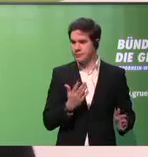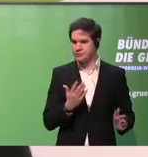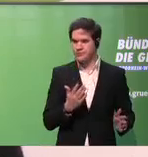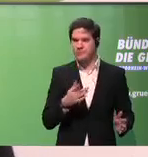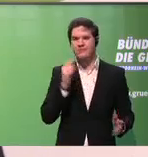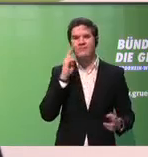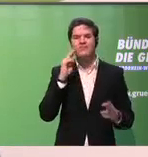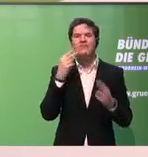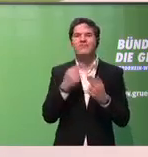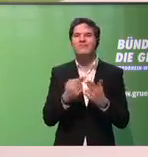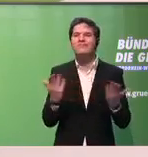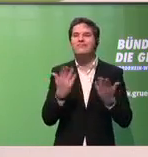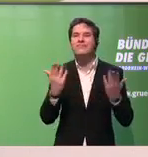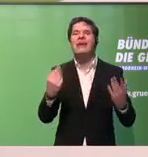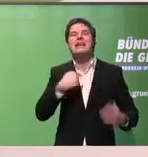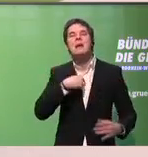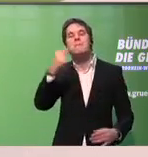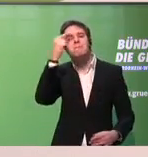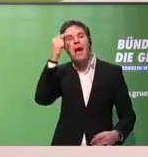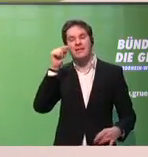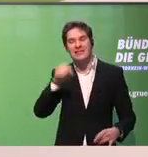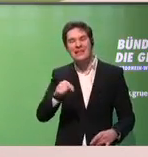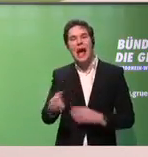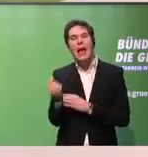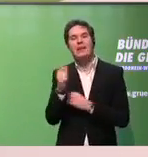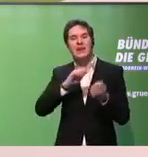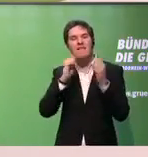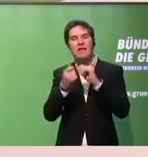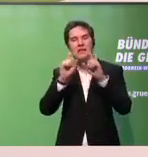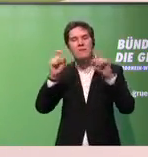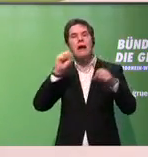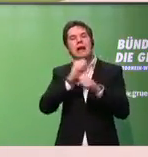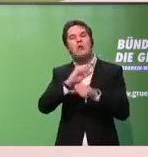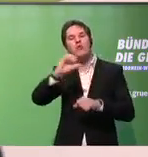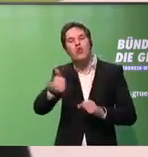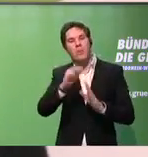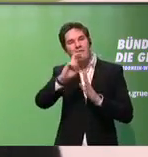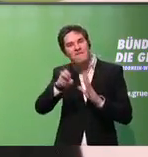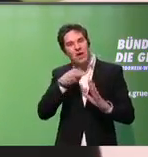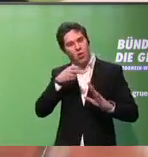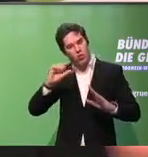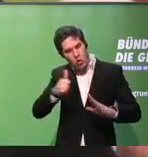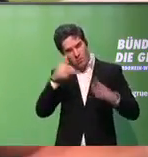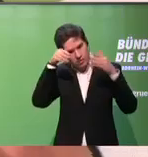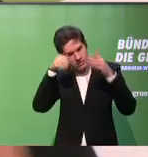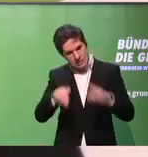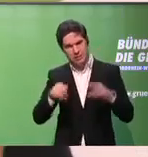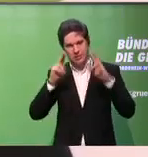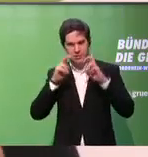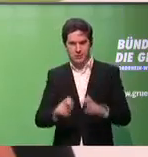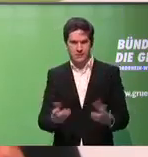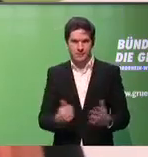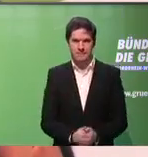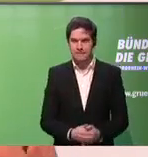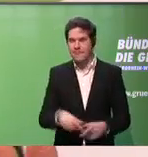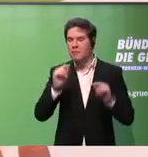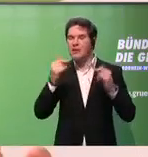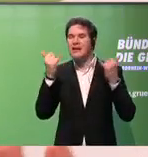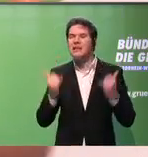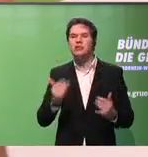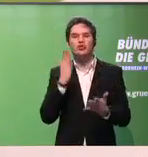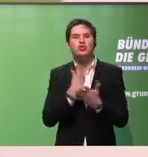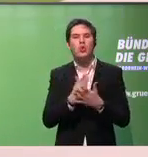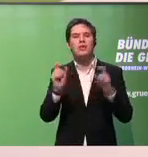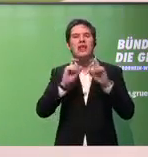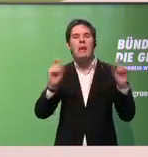das heißt, dass man kann nochmal zurückkommen. Ja? Ja, und ja, das heißt, also wir haben noch nicht gewonnen.